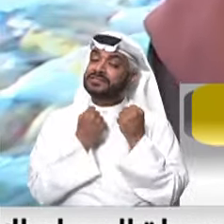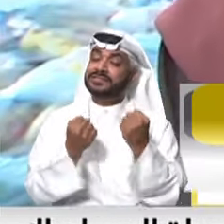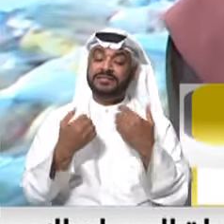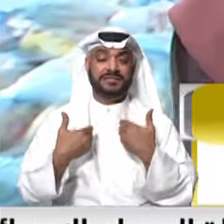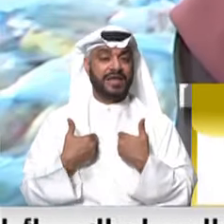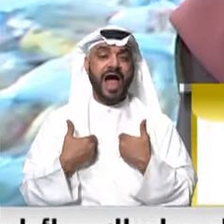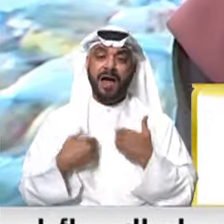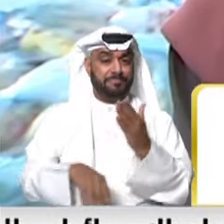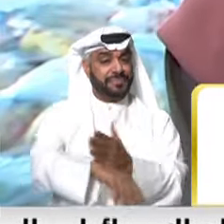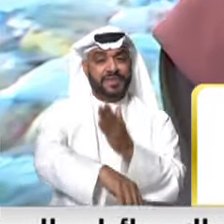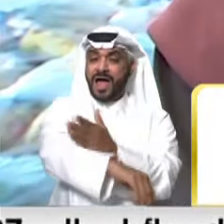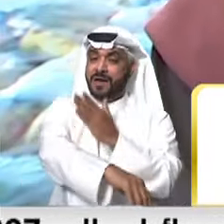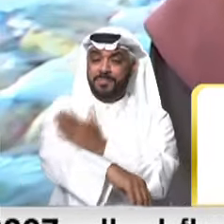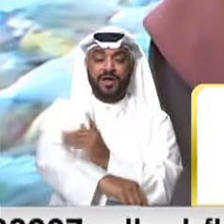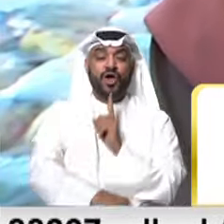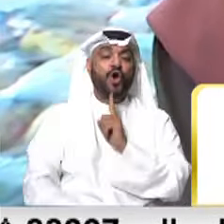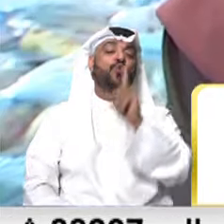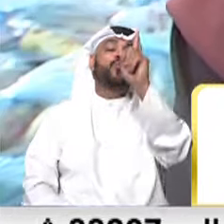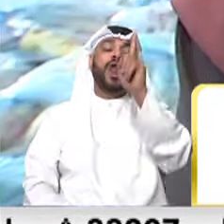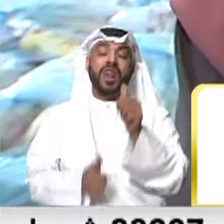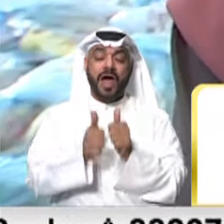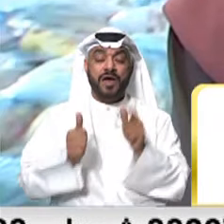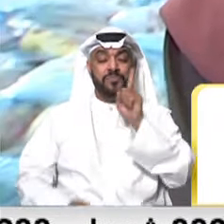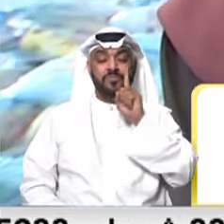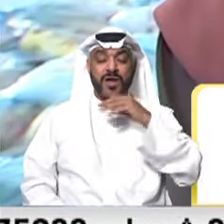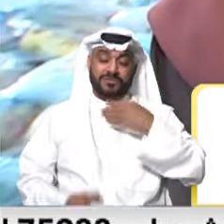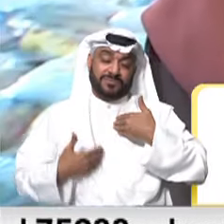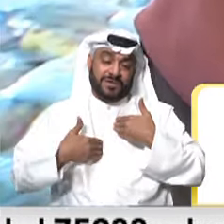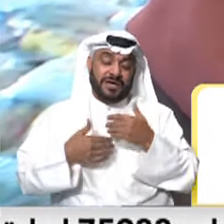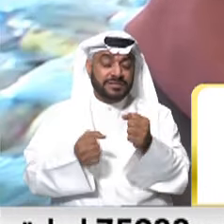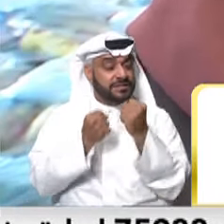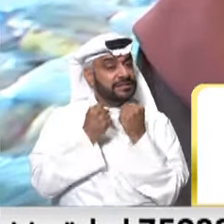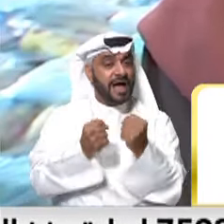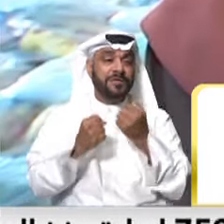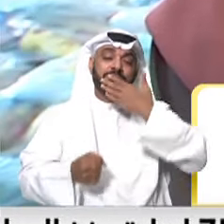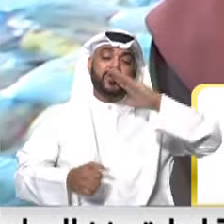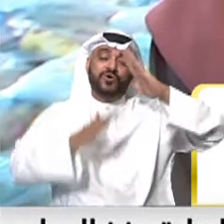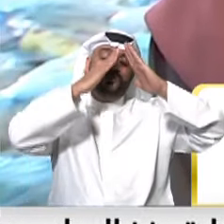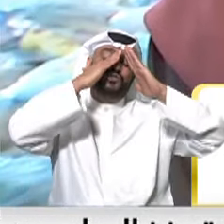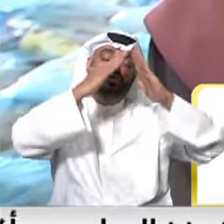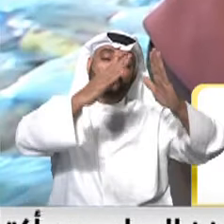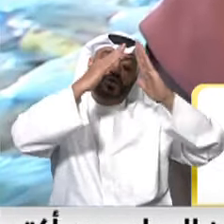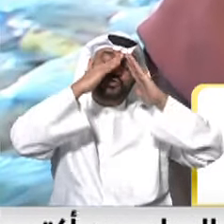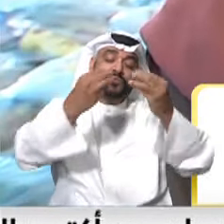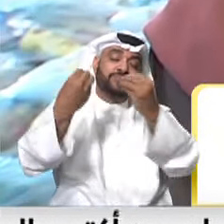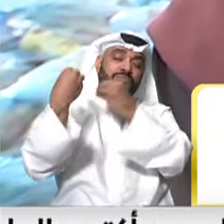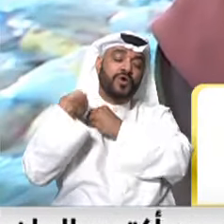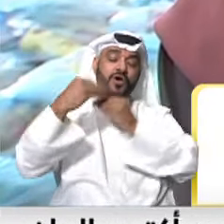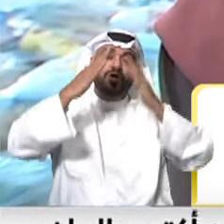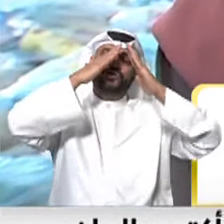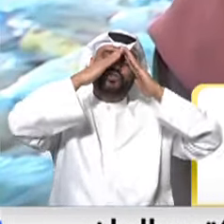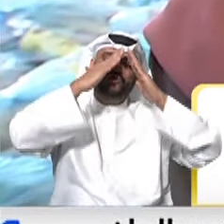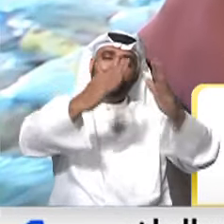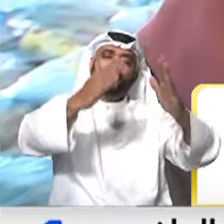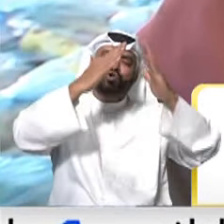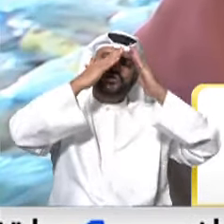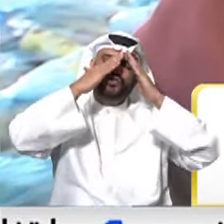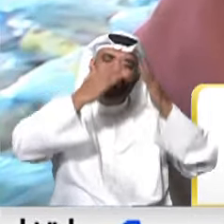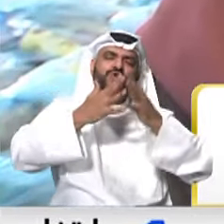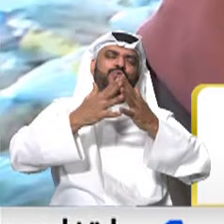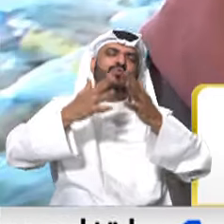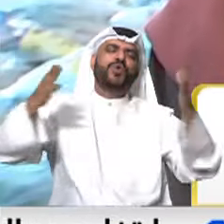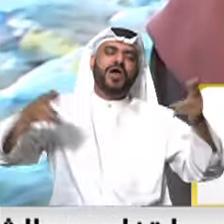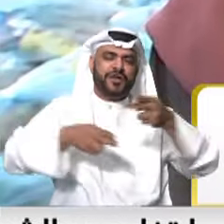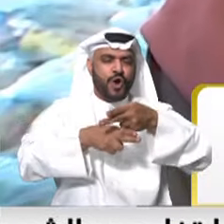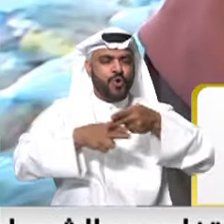كتير صعبة والله، وأنا ردت فعلي أنا بسطت فيها كتير كتير كتير، يعني قدمتوا لي إياها وبشكر عن جد يعني